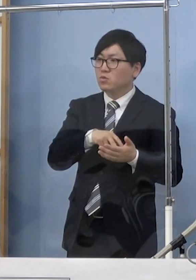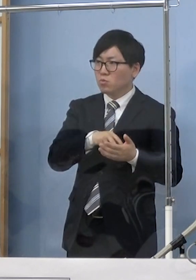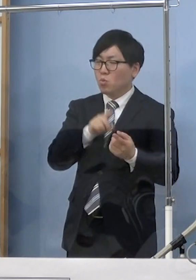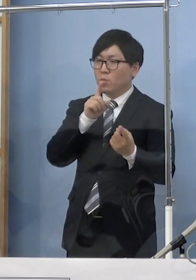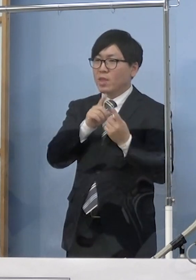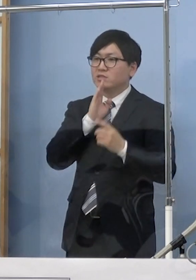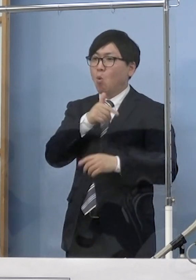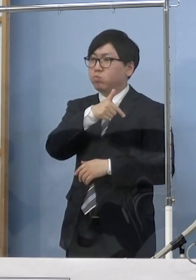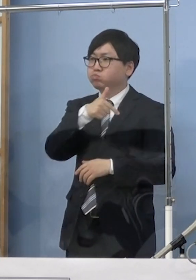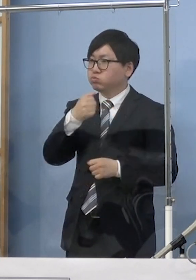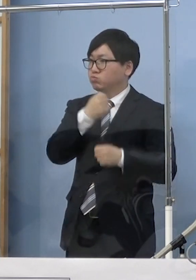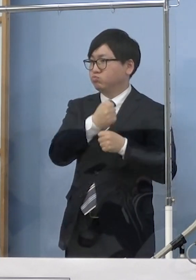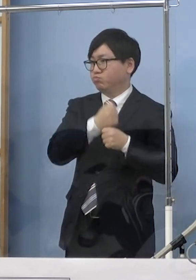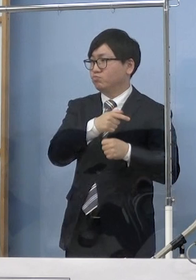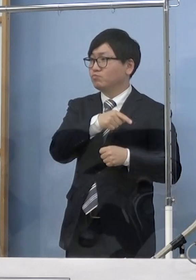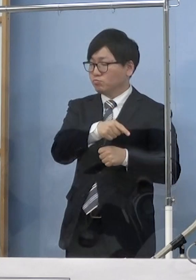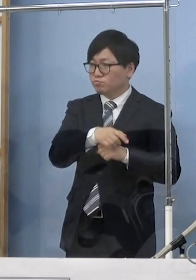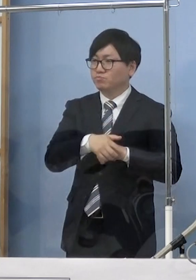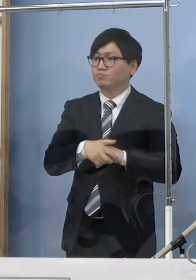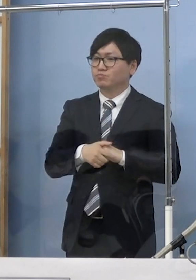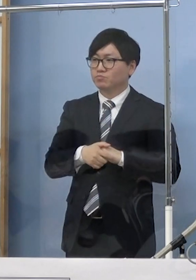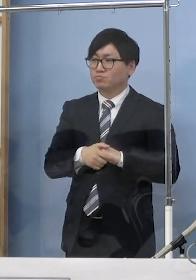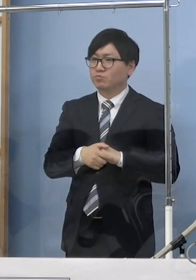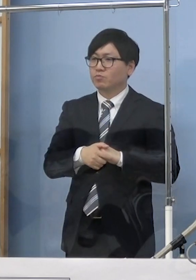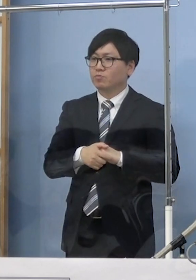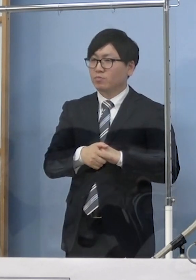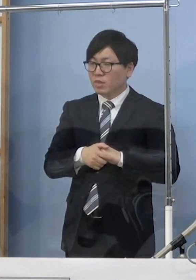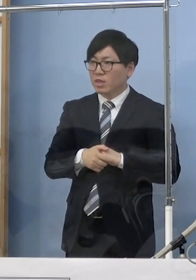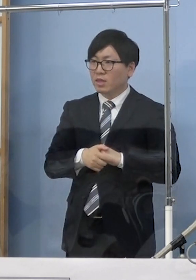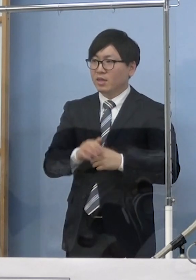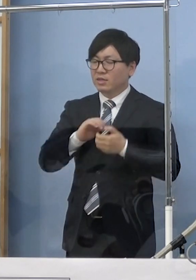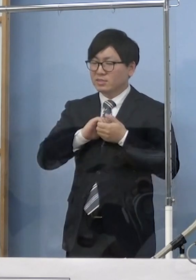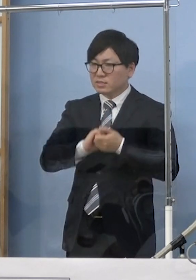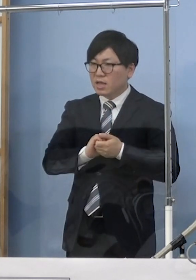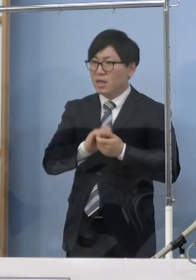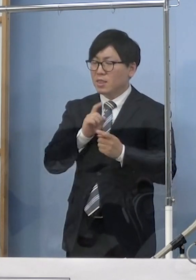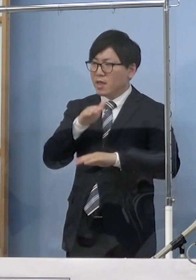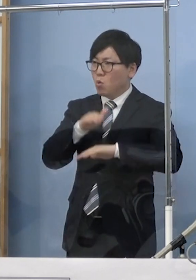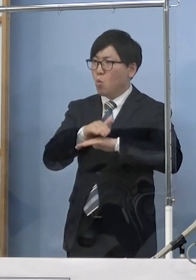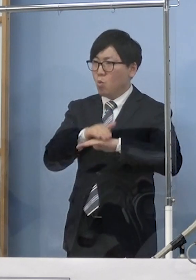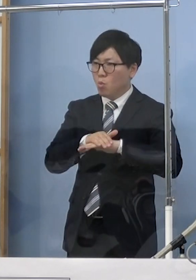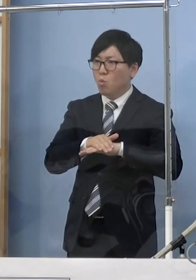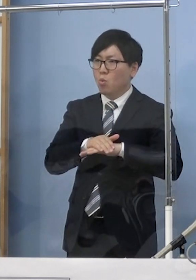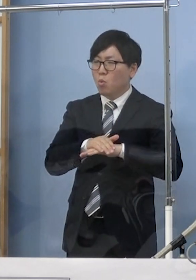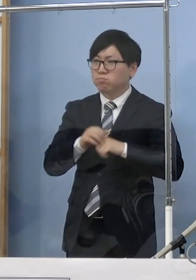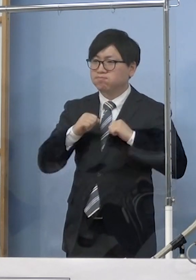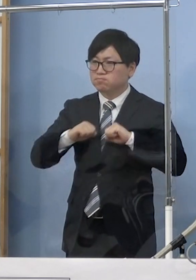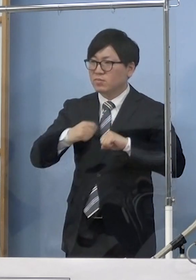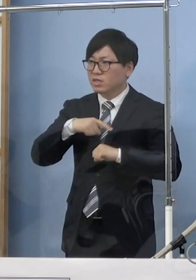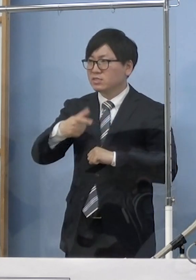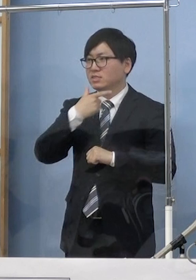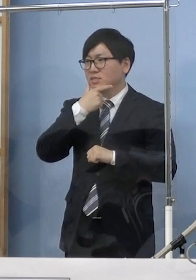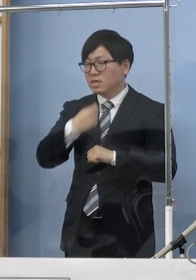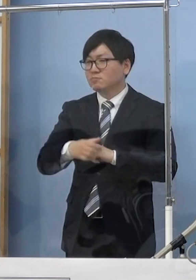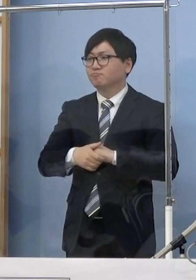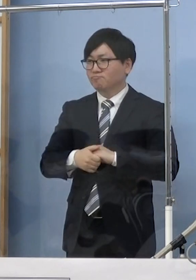開く予定としておりますので、まあ、しっかりとした対応、これに進めてまいりたいと考え